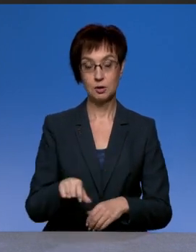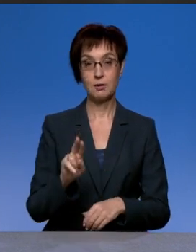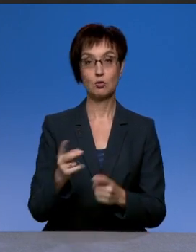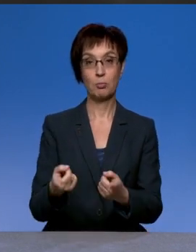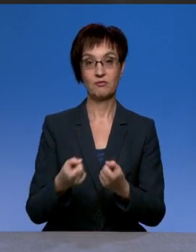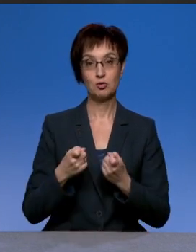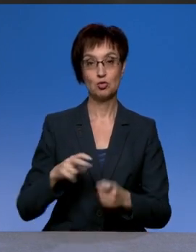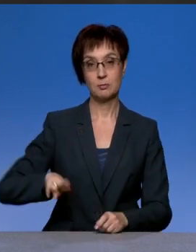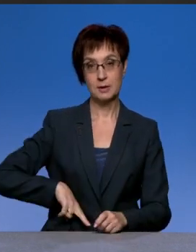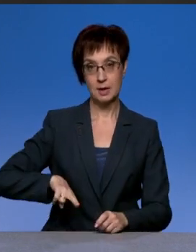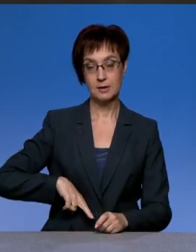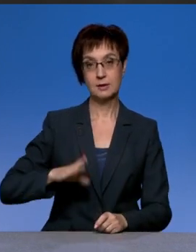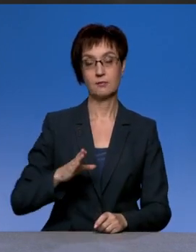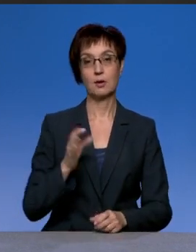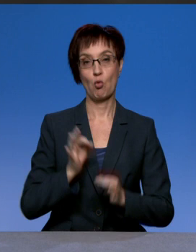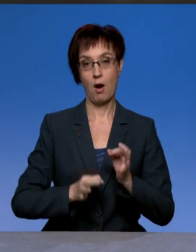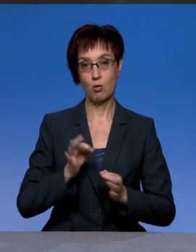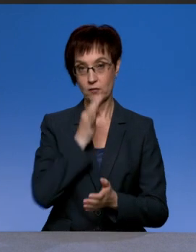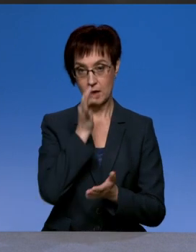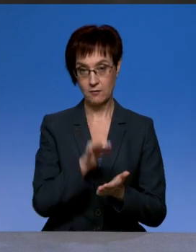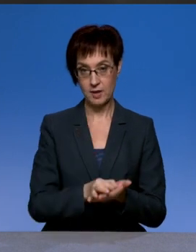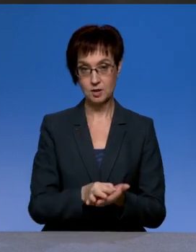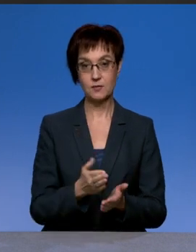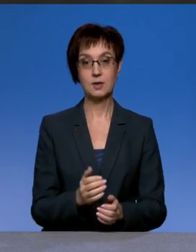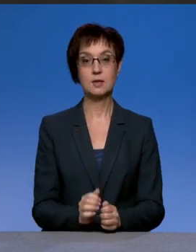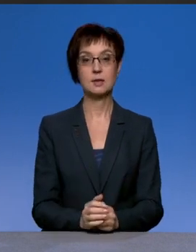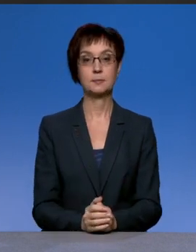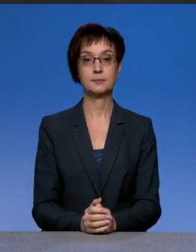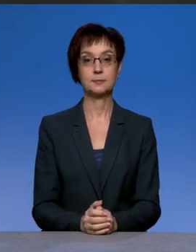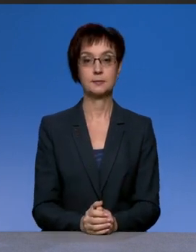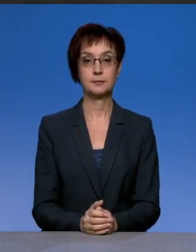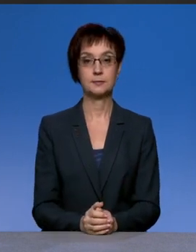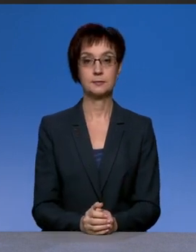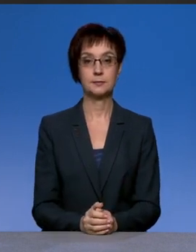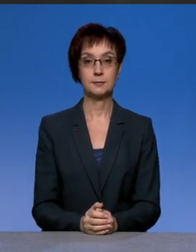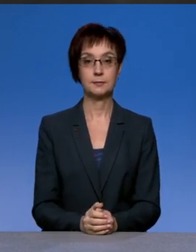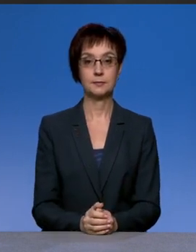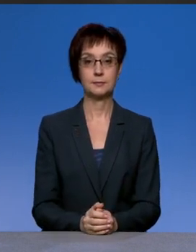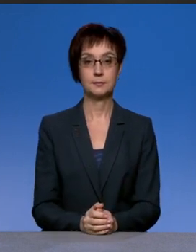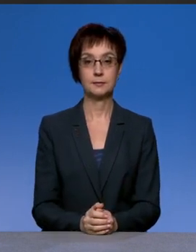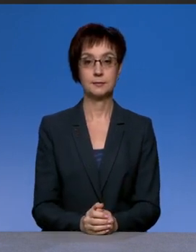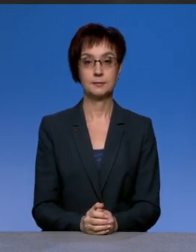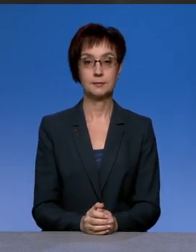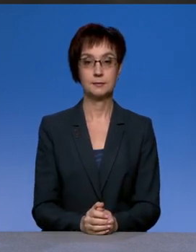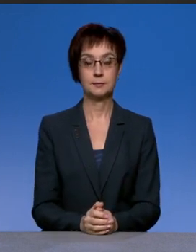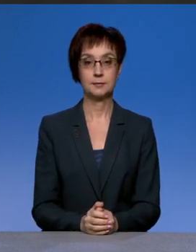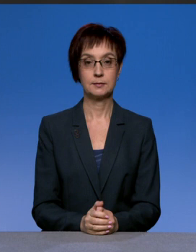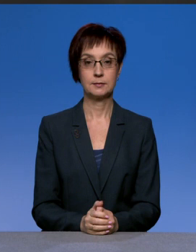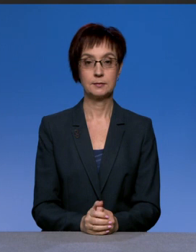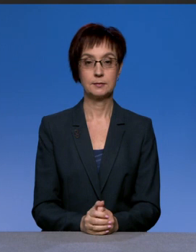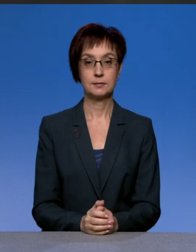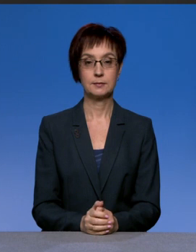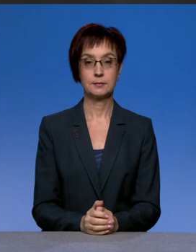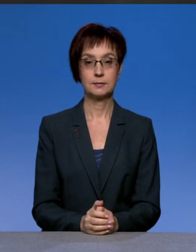в территориальных органах ФСПП на принудительном исполнении находилось больше 1,5 миллионов исполнительных производств о